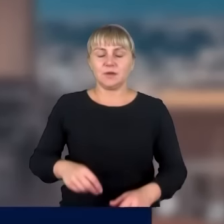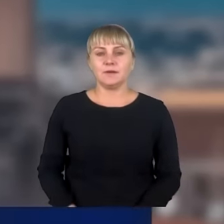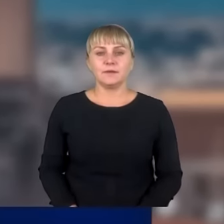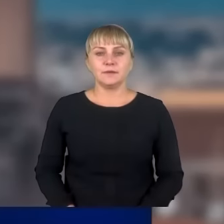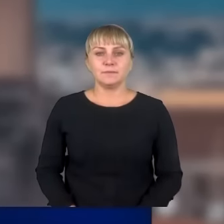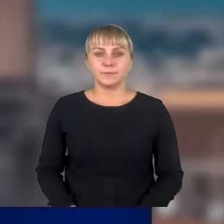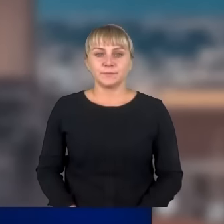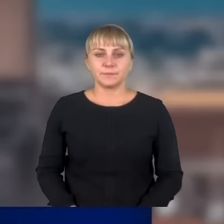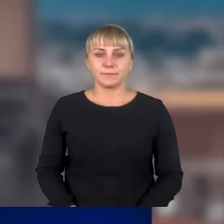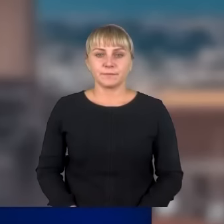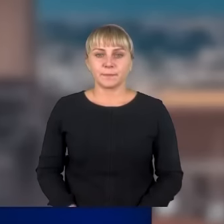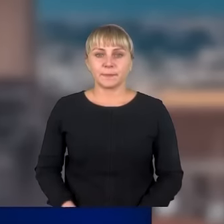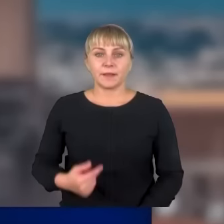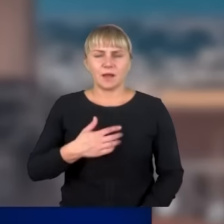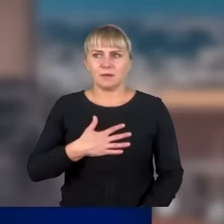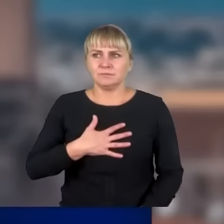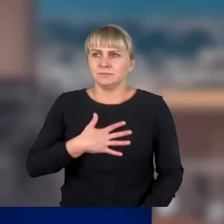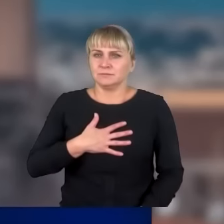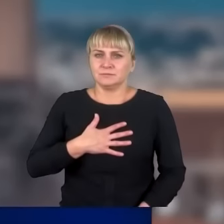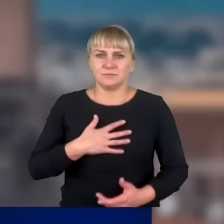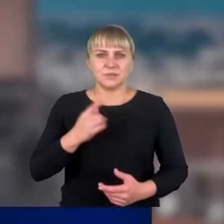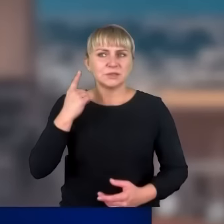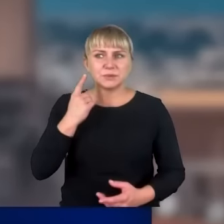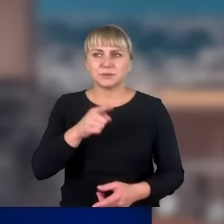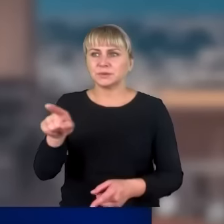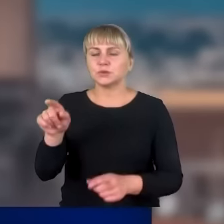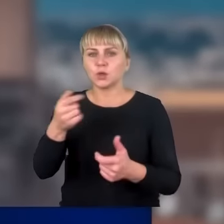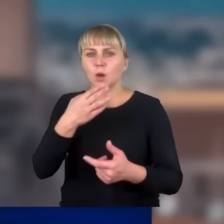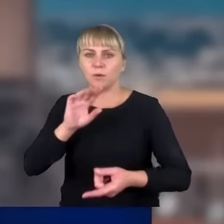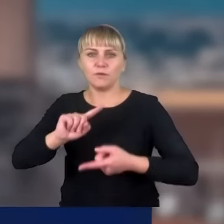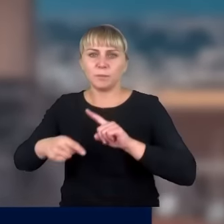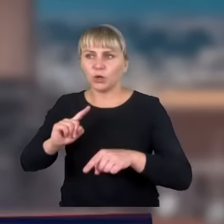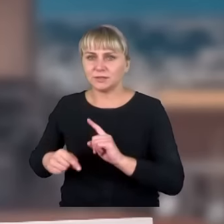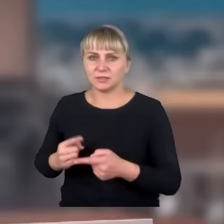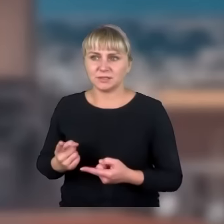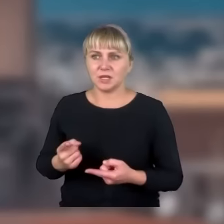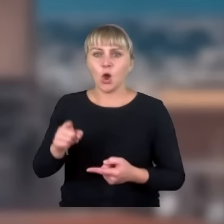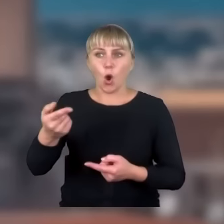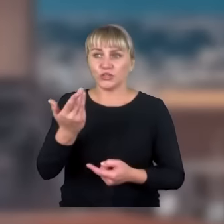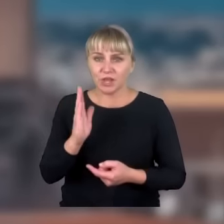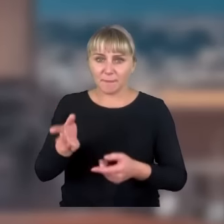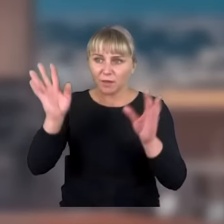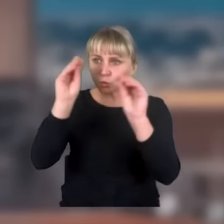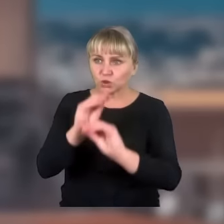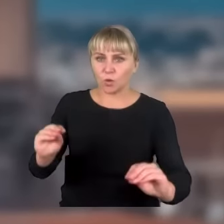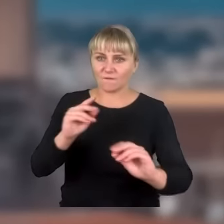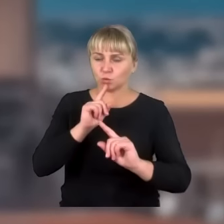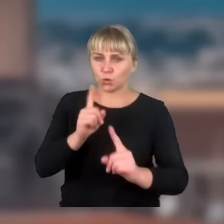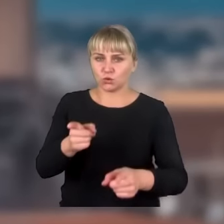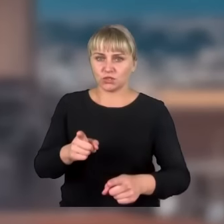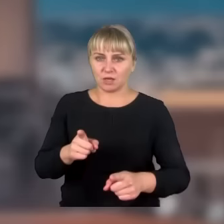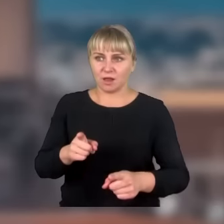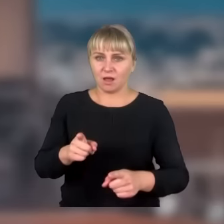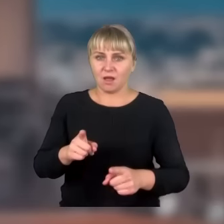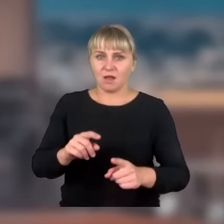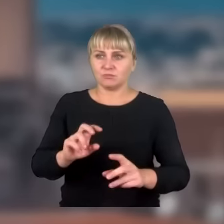przerażeniem słucham słów polityków, którzy mówią, że nie będą szanować orzeczeń wydanych przez